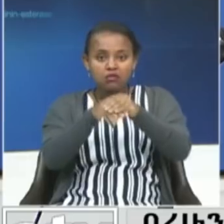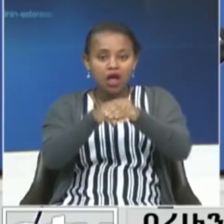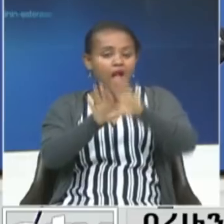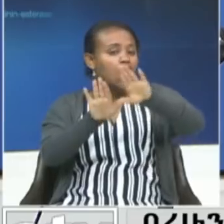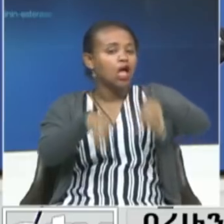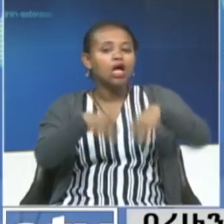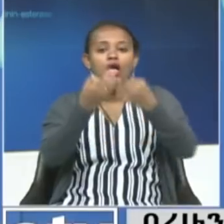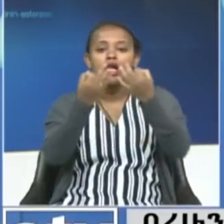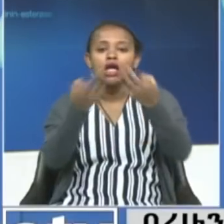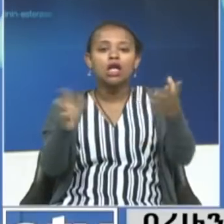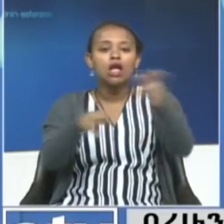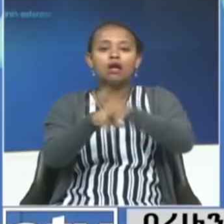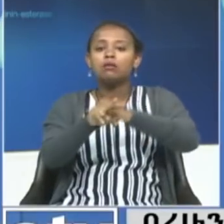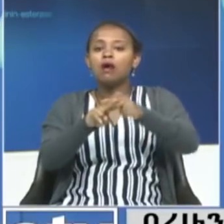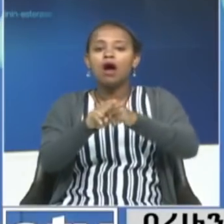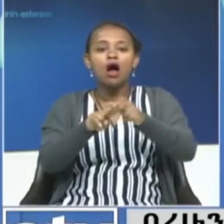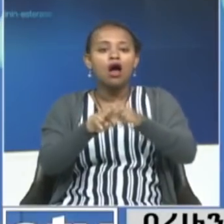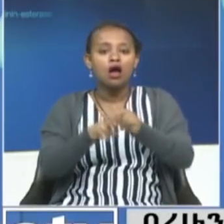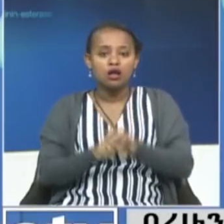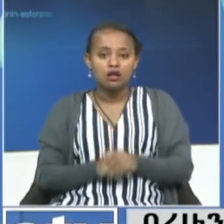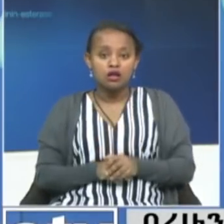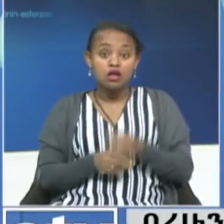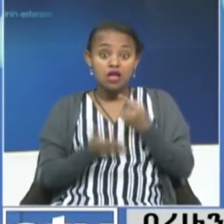ሀረር ይህ በሽታ ቢመጣ